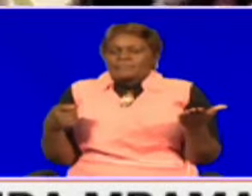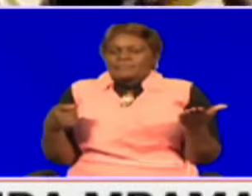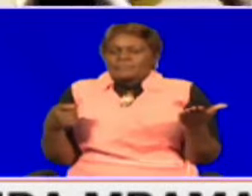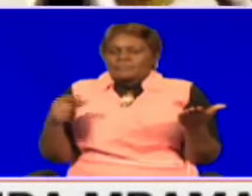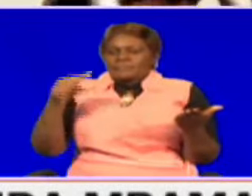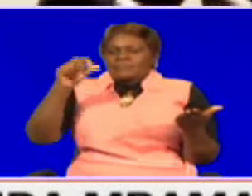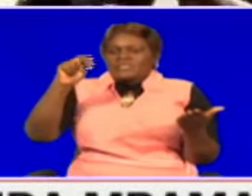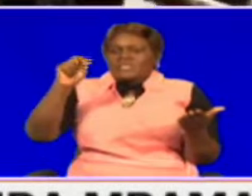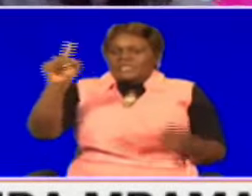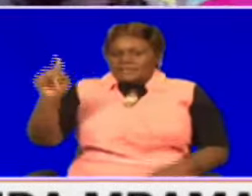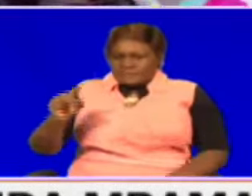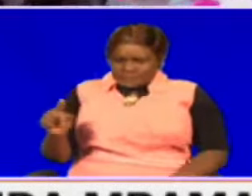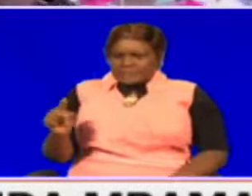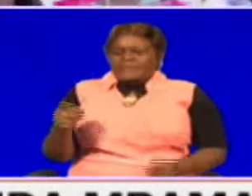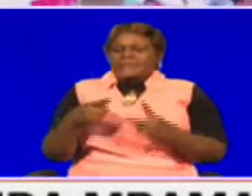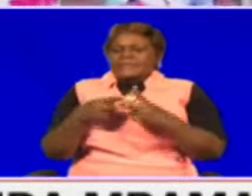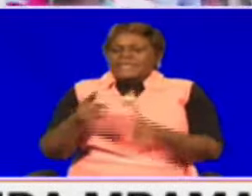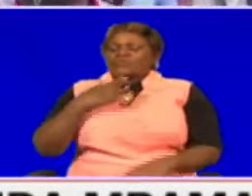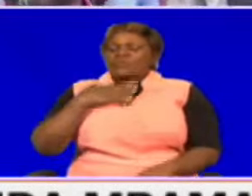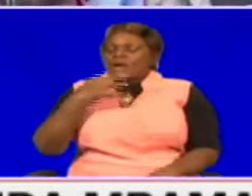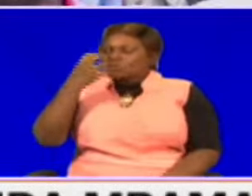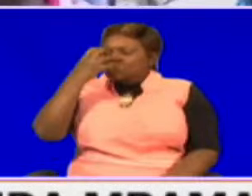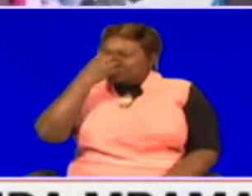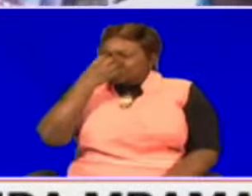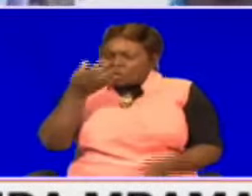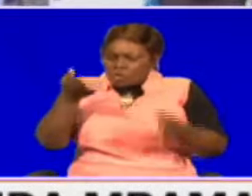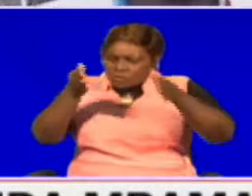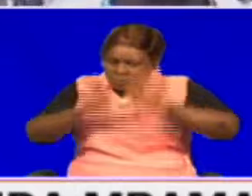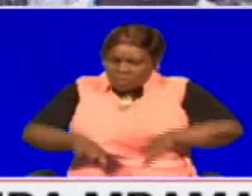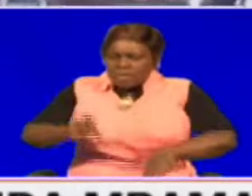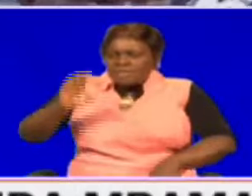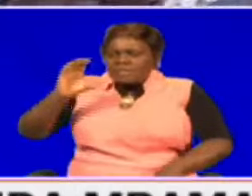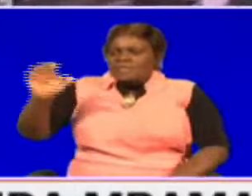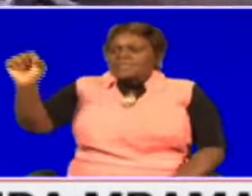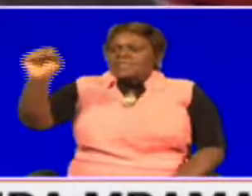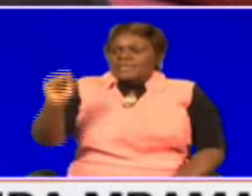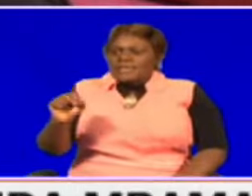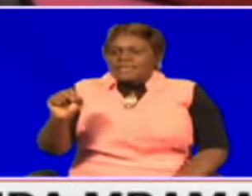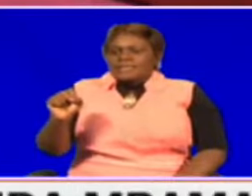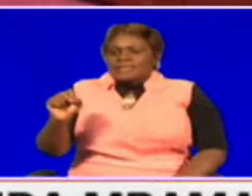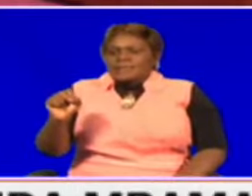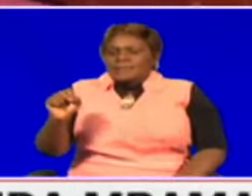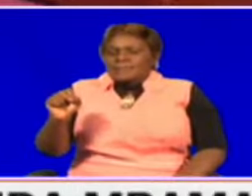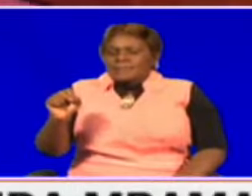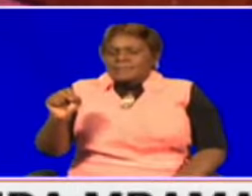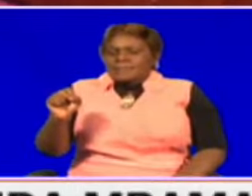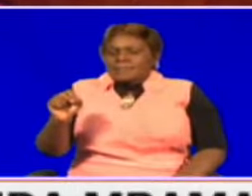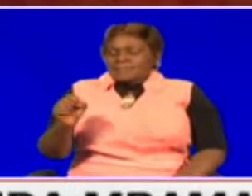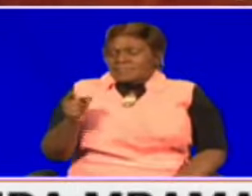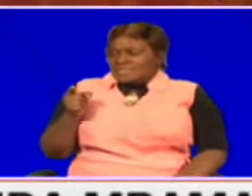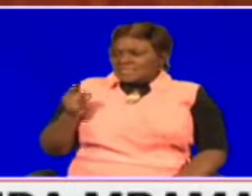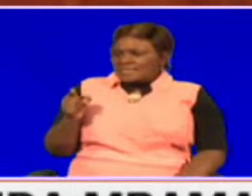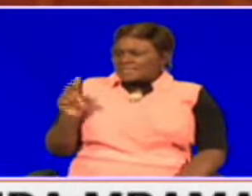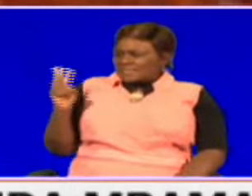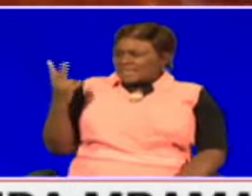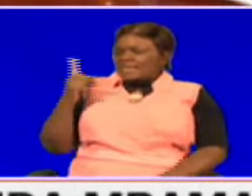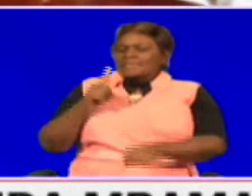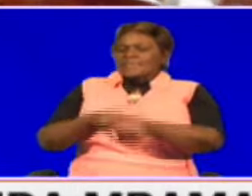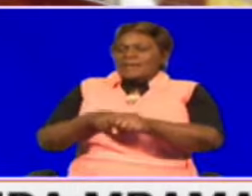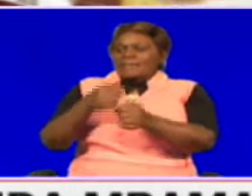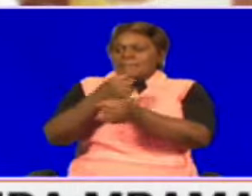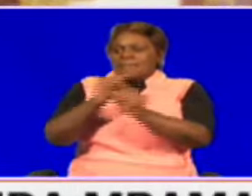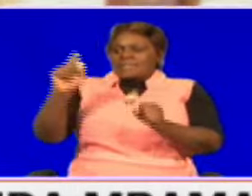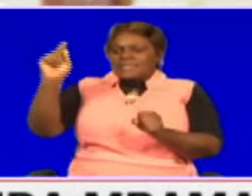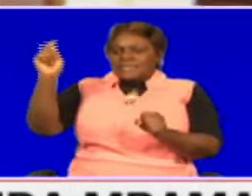Gen Z kisha wakaanza kumtaka Ruto kuvunja baraza lake la mawaziri. Hii ni mara ya pili kwa rais